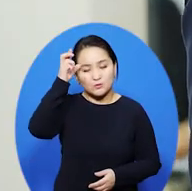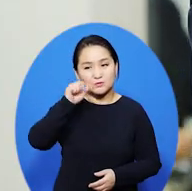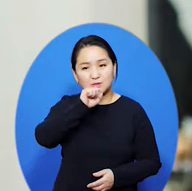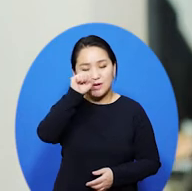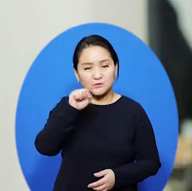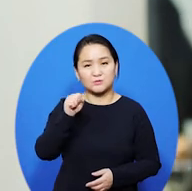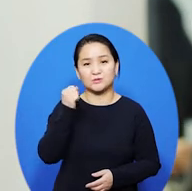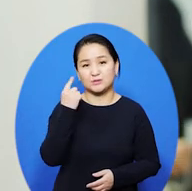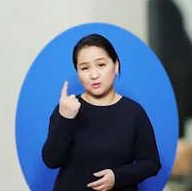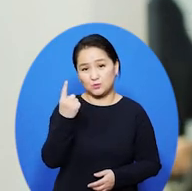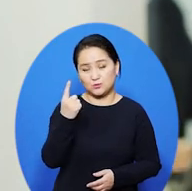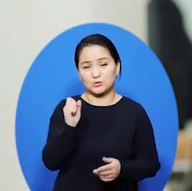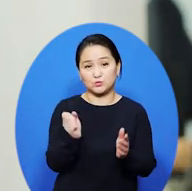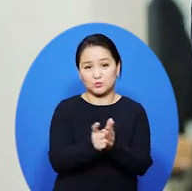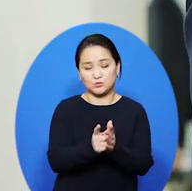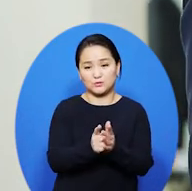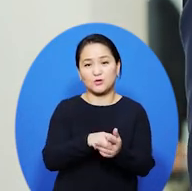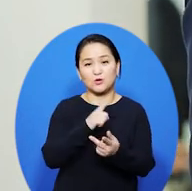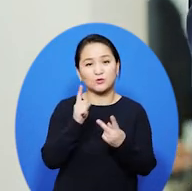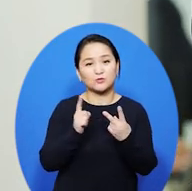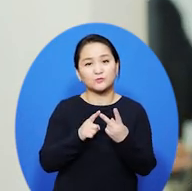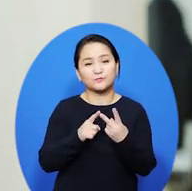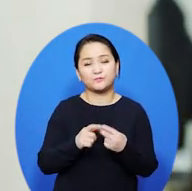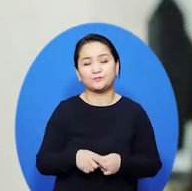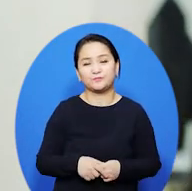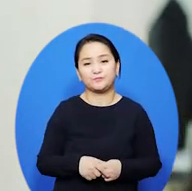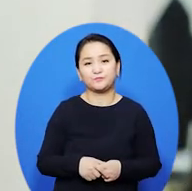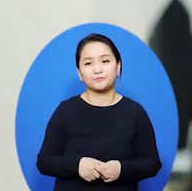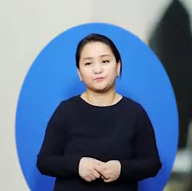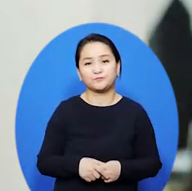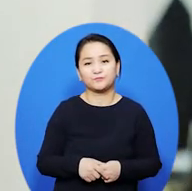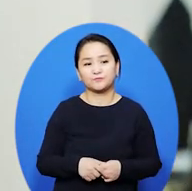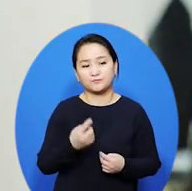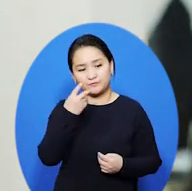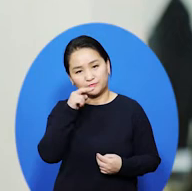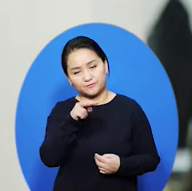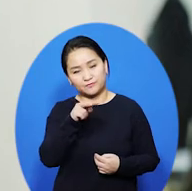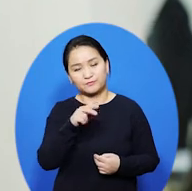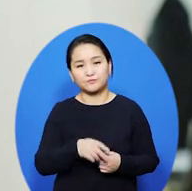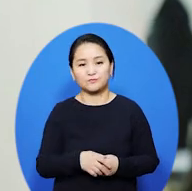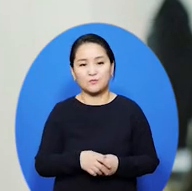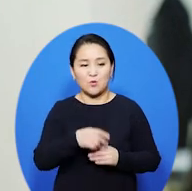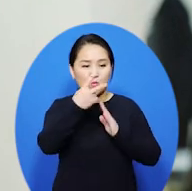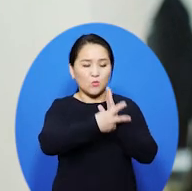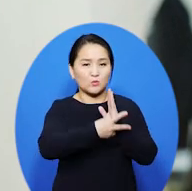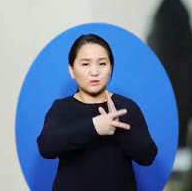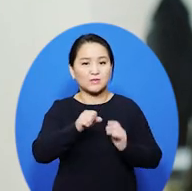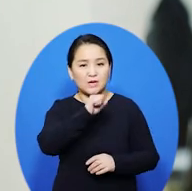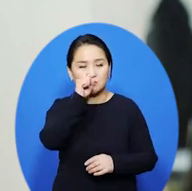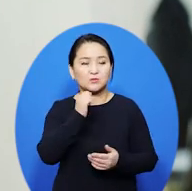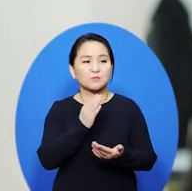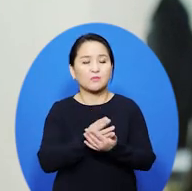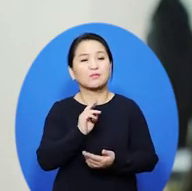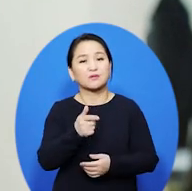боловсролын асуудал бол мэдээж нэг нэгт байгаа. Дараагийн асуудал дээр бол манай энэ бас нэг талаар нь харахад бол үнэлгээний асуудал